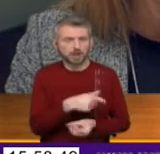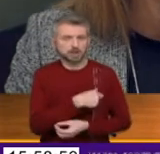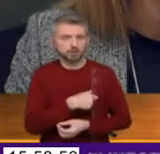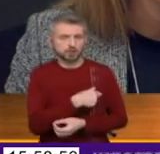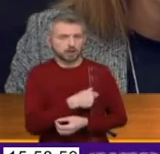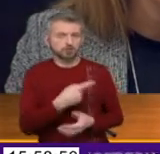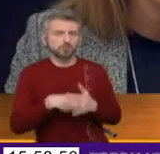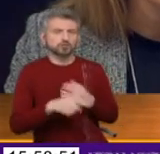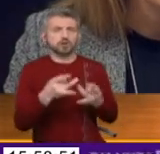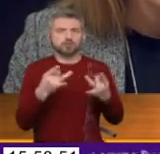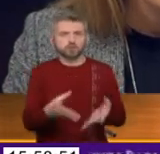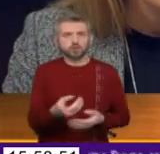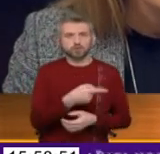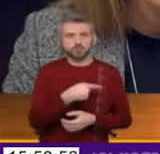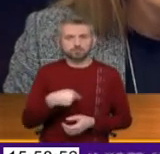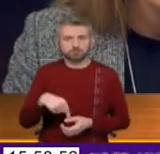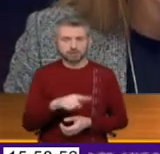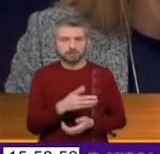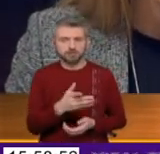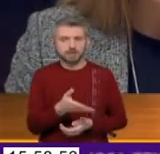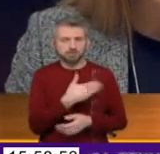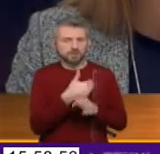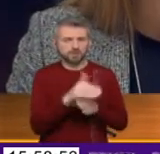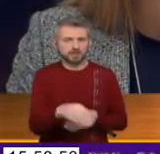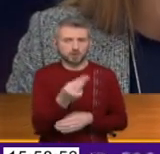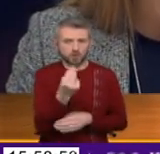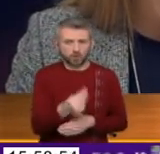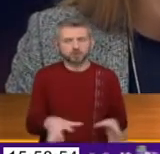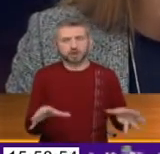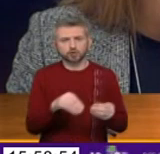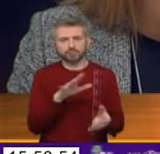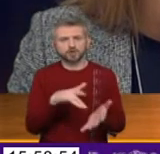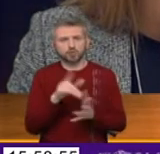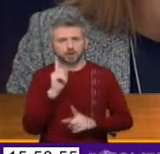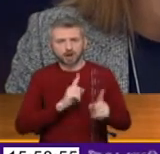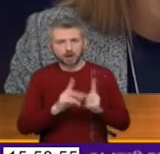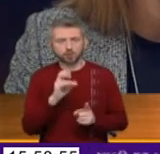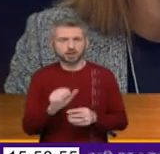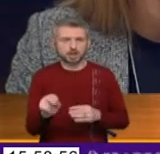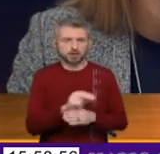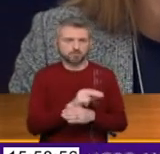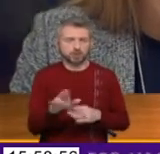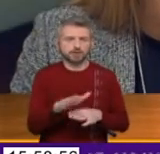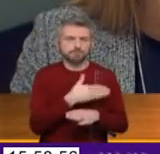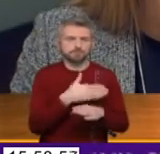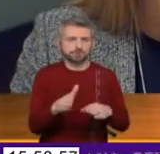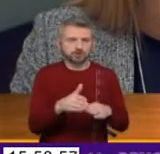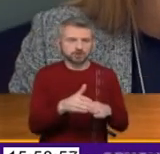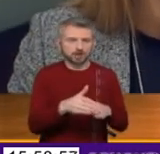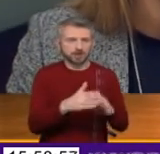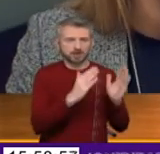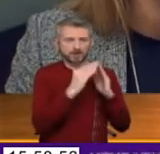депутат, тому що просто ми виділили кошти разом з міськрадою на ремонт міжквартальних